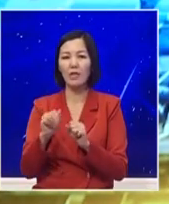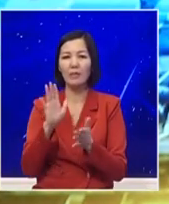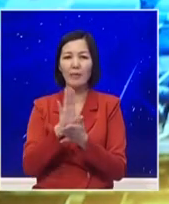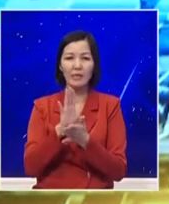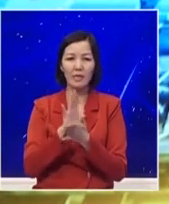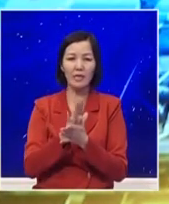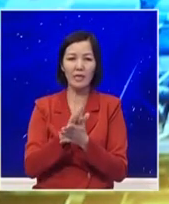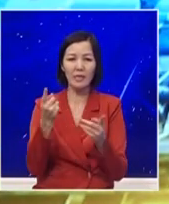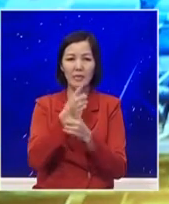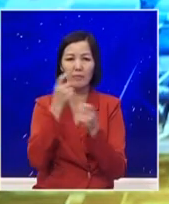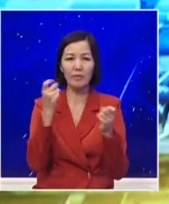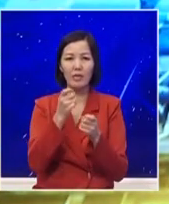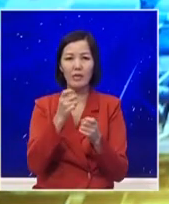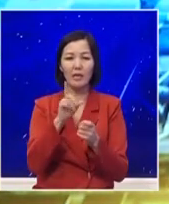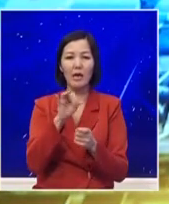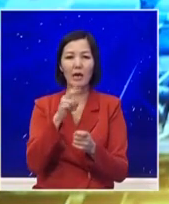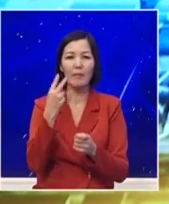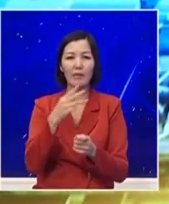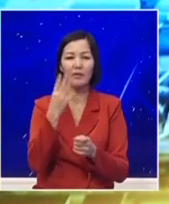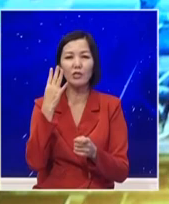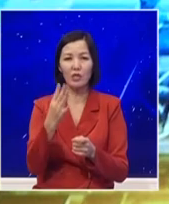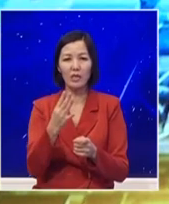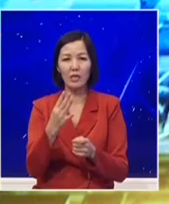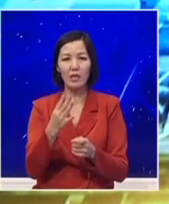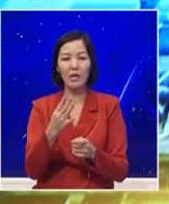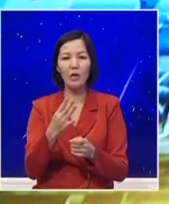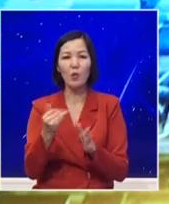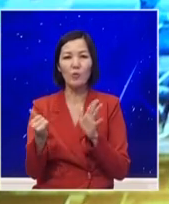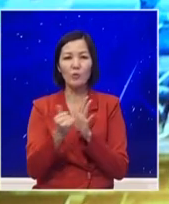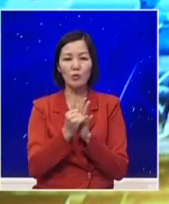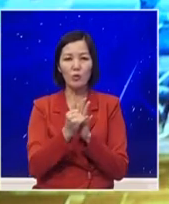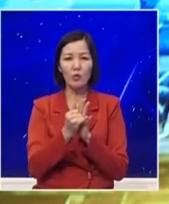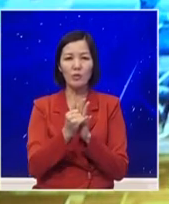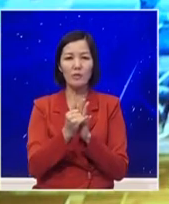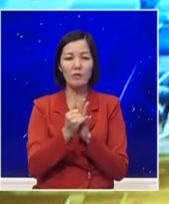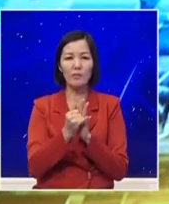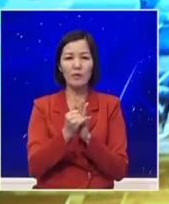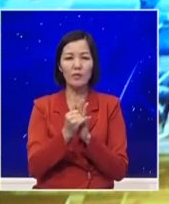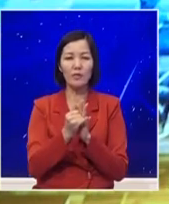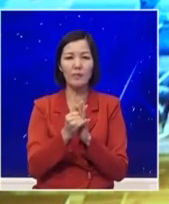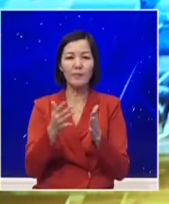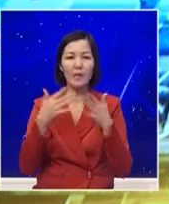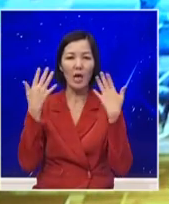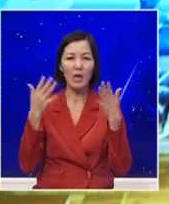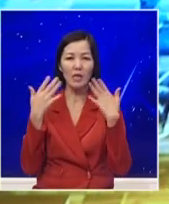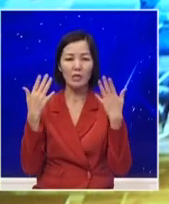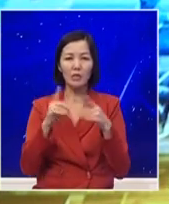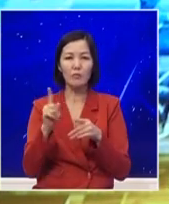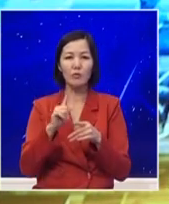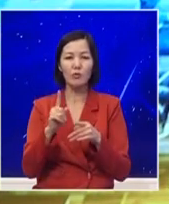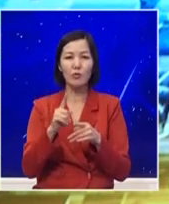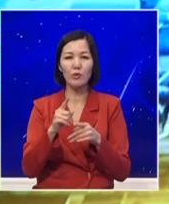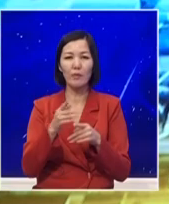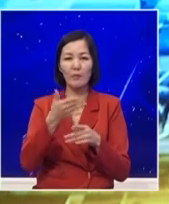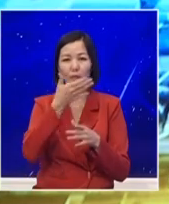от бактерий, сообщает корреспондент Хабар-24. Также устройство оснащено воздушным охлаждением, то есть во время